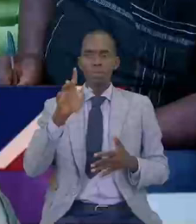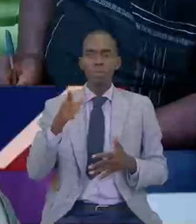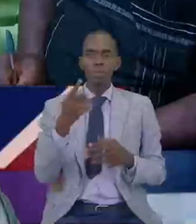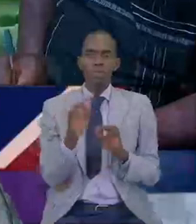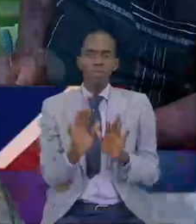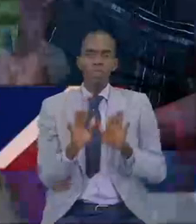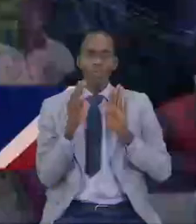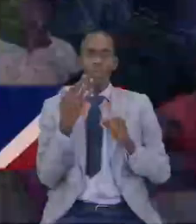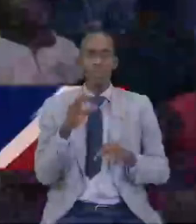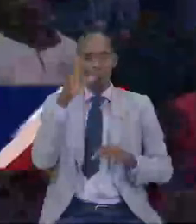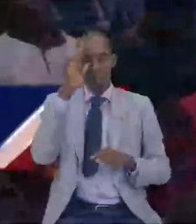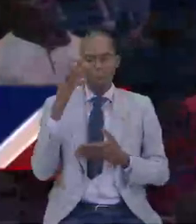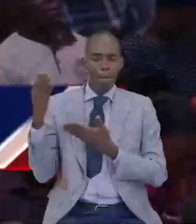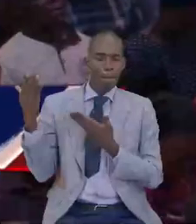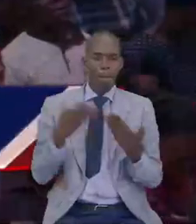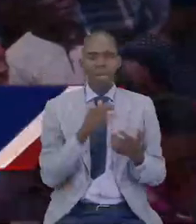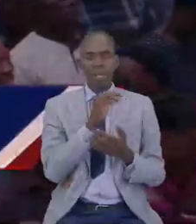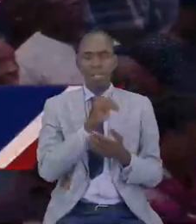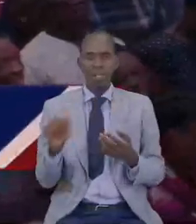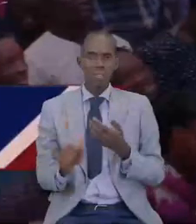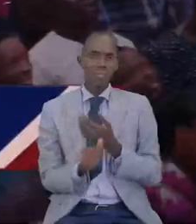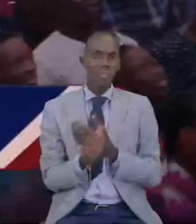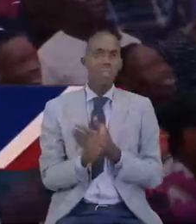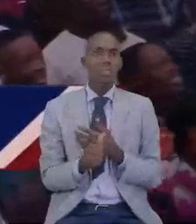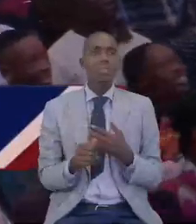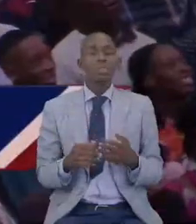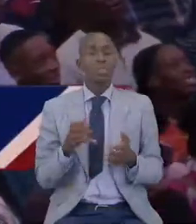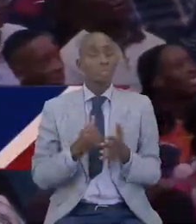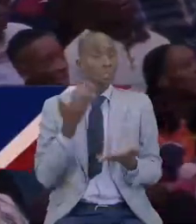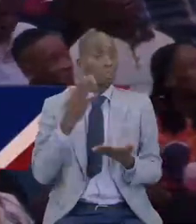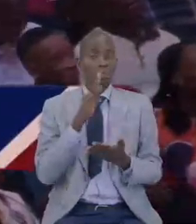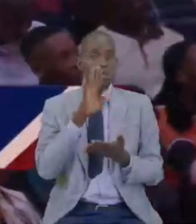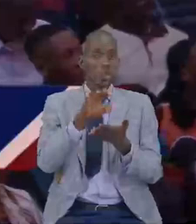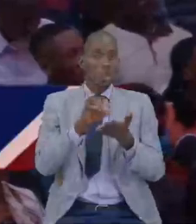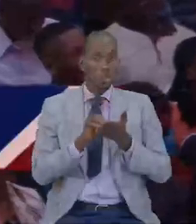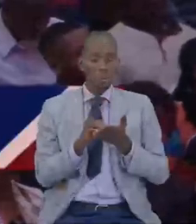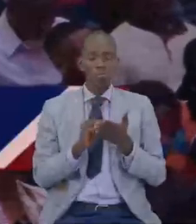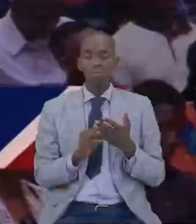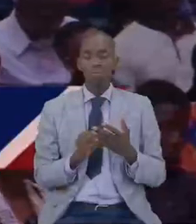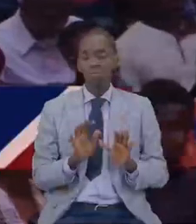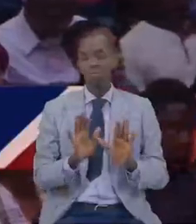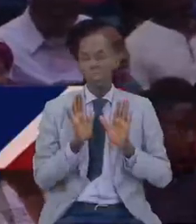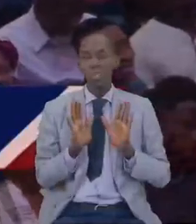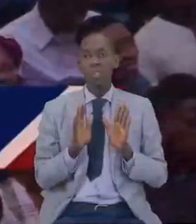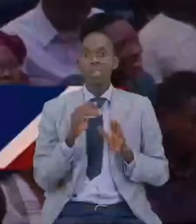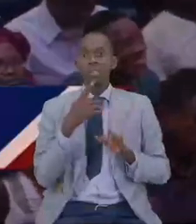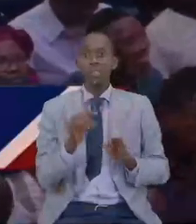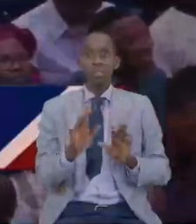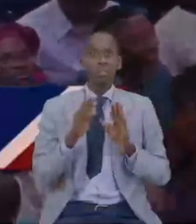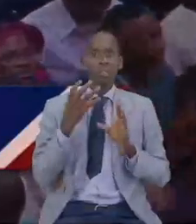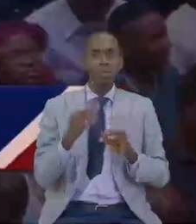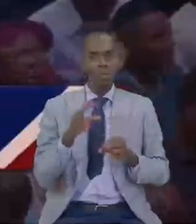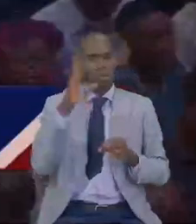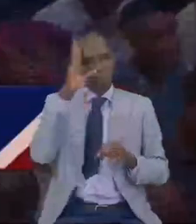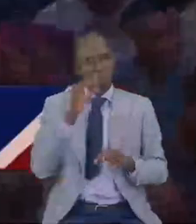25. La crainte des hommes tend un piège. Peut-être ta crainte à toi. La crainte des hommes tend un piège. Et